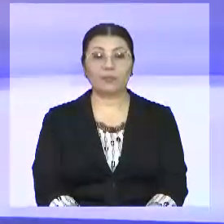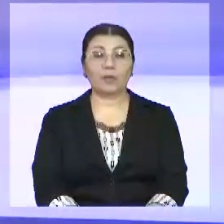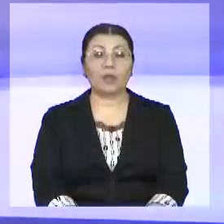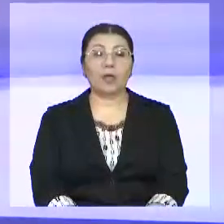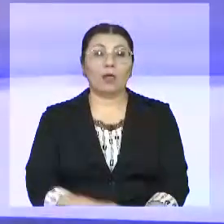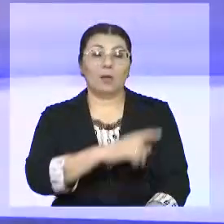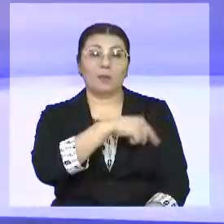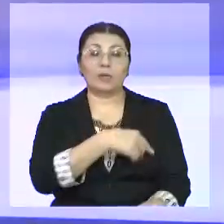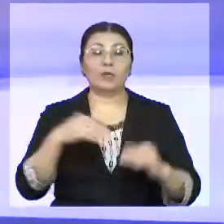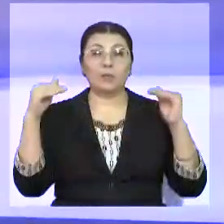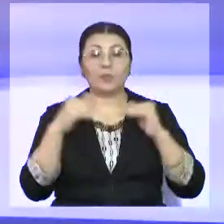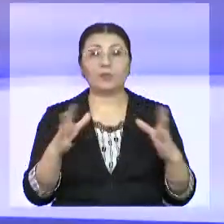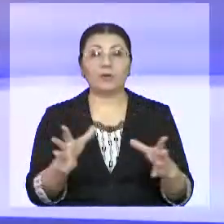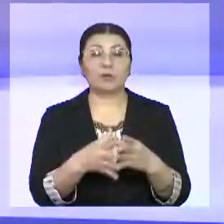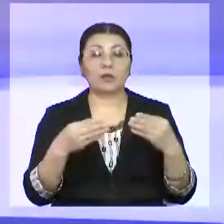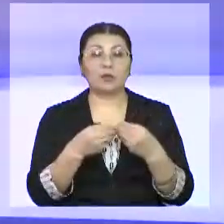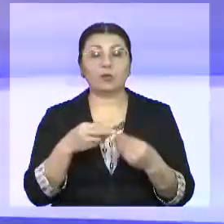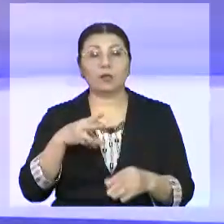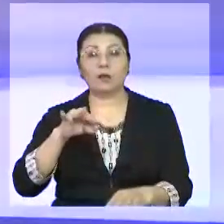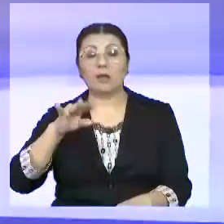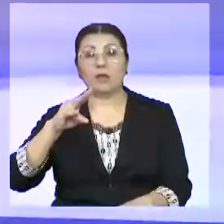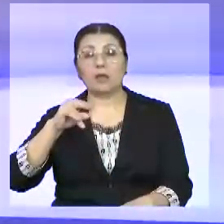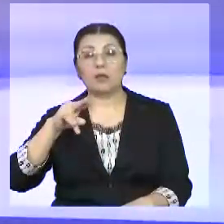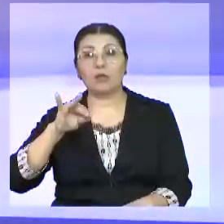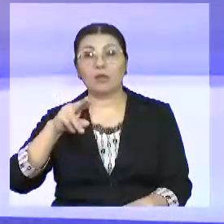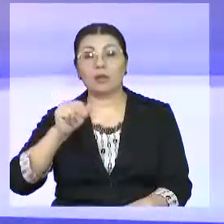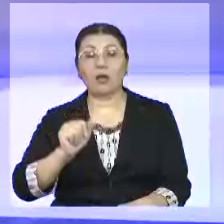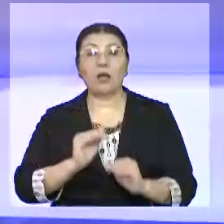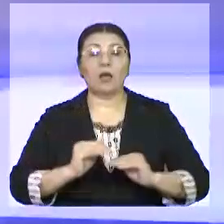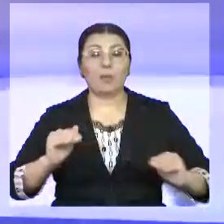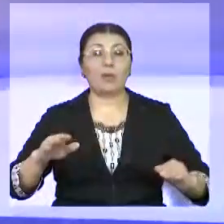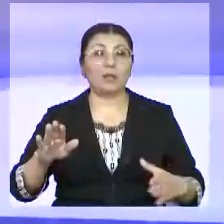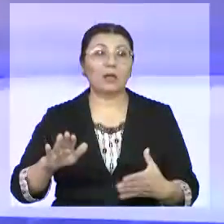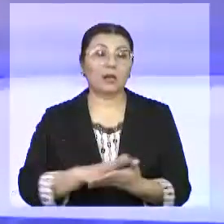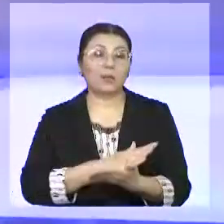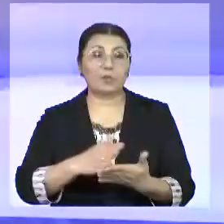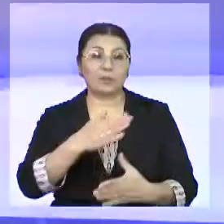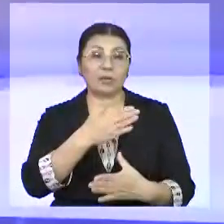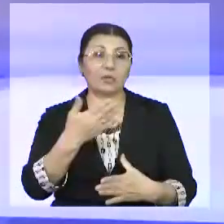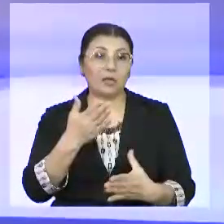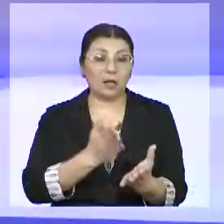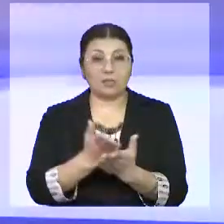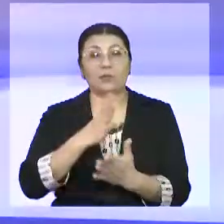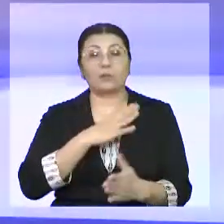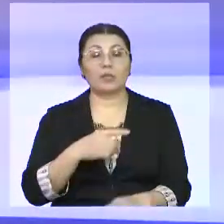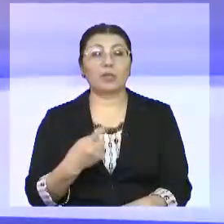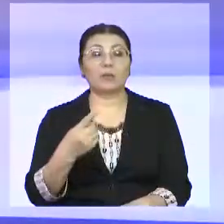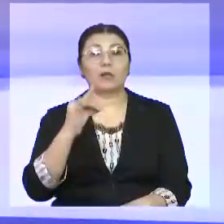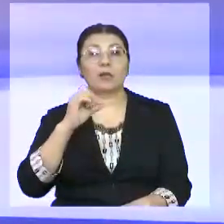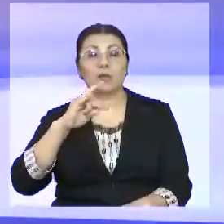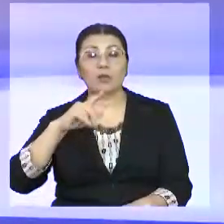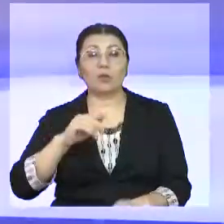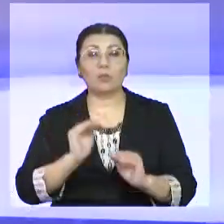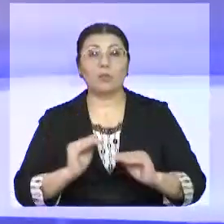медицина университетінің отбасылық клиникасы балаларға тегін медициналық қызмет көрсетті. Ашық есік күні 1 маусым